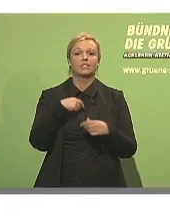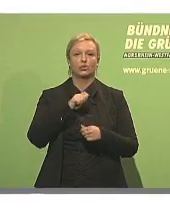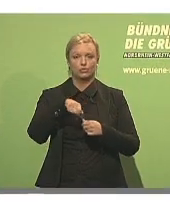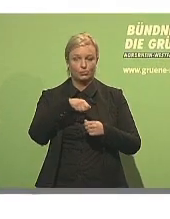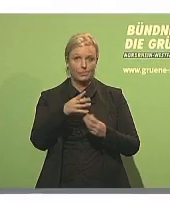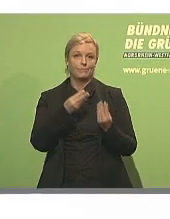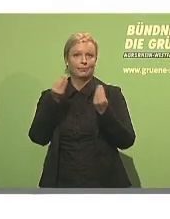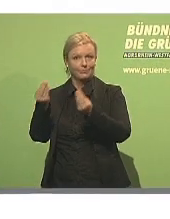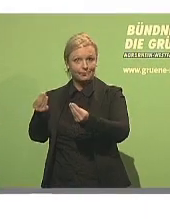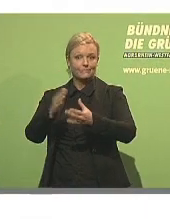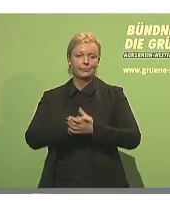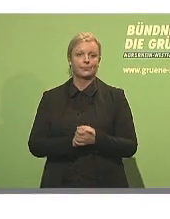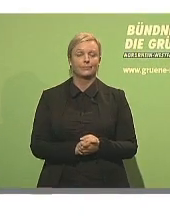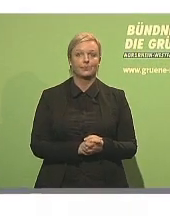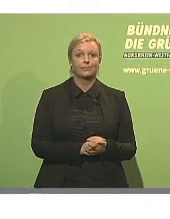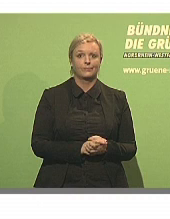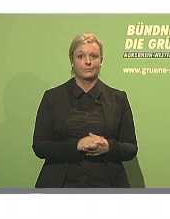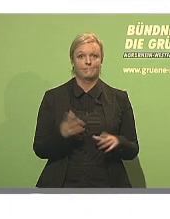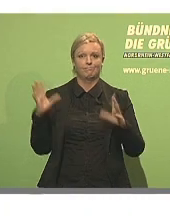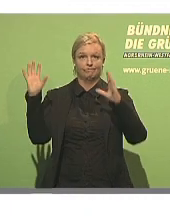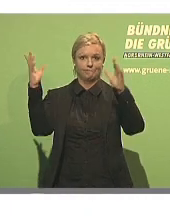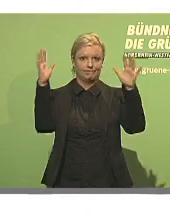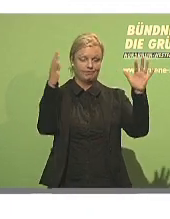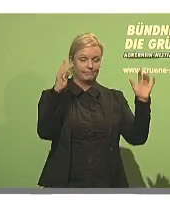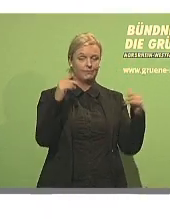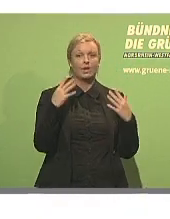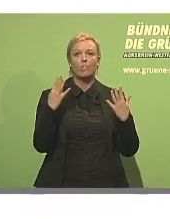Stimmen. Das sind